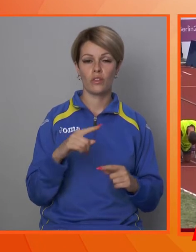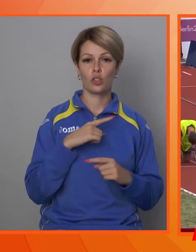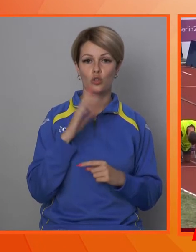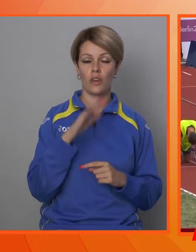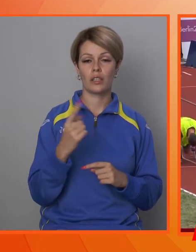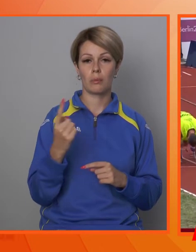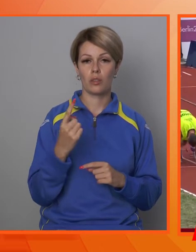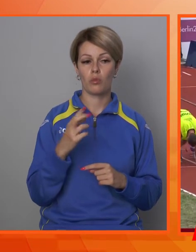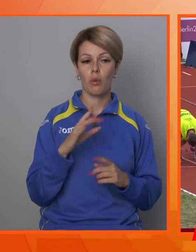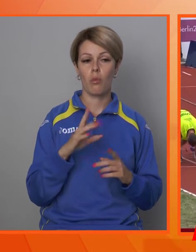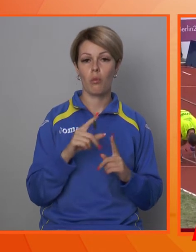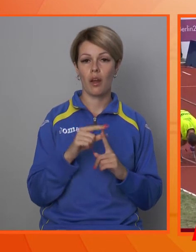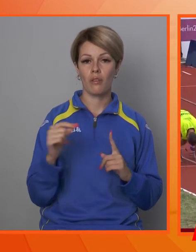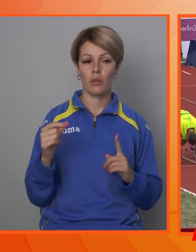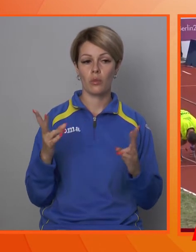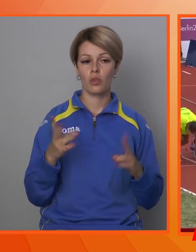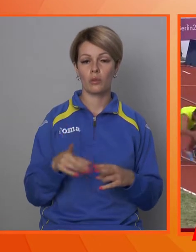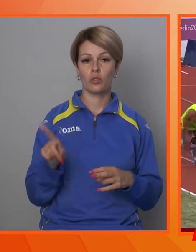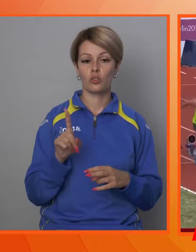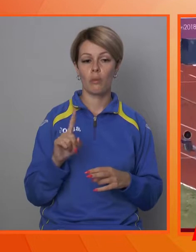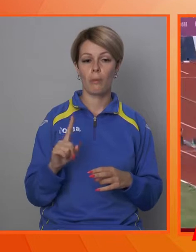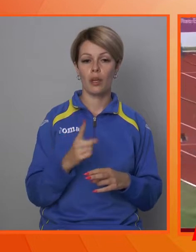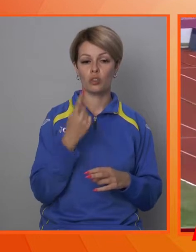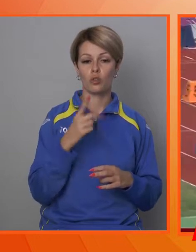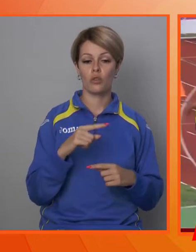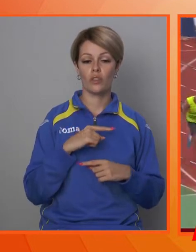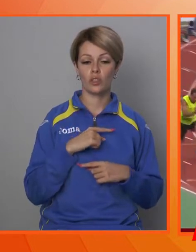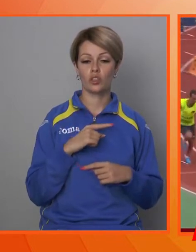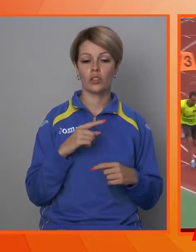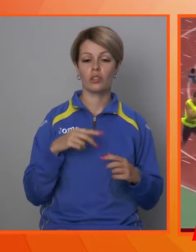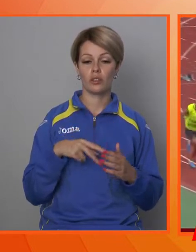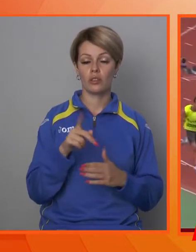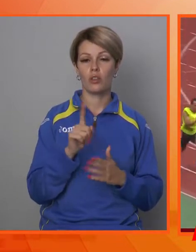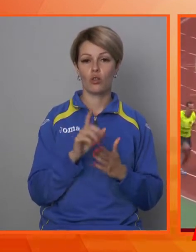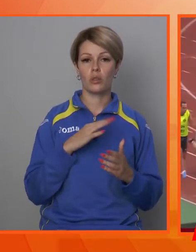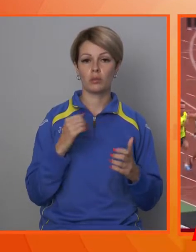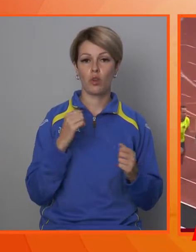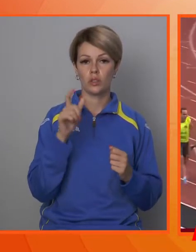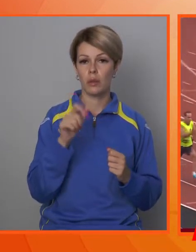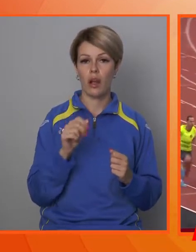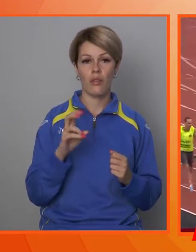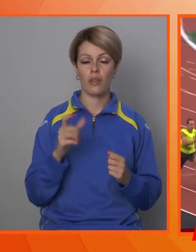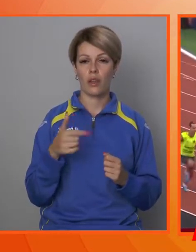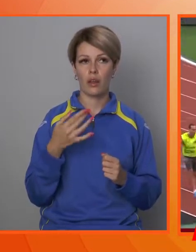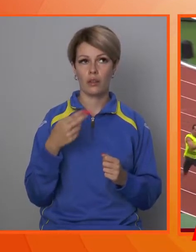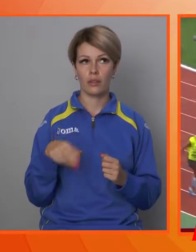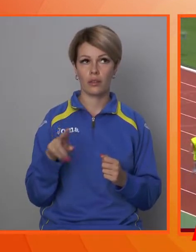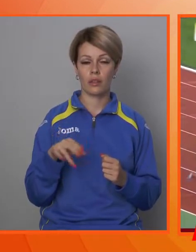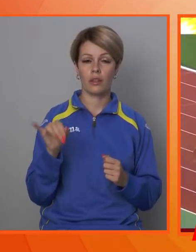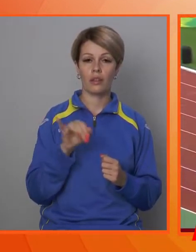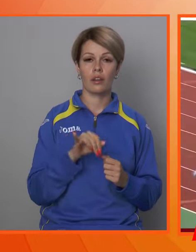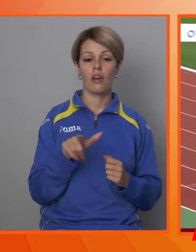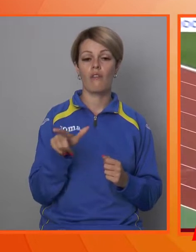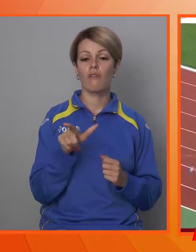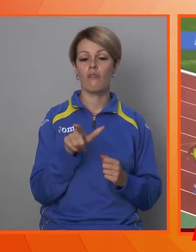фінішувати першою, бо по правилах потрібно, щоб першою у фінішній створці бігала спортсменка, а не гайд. Ну і